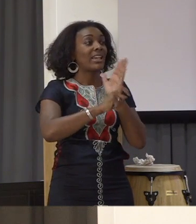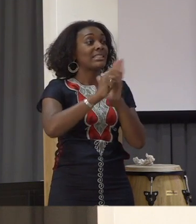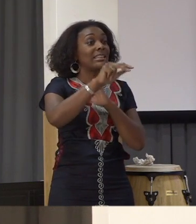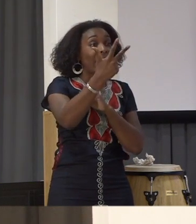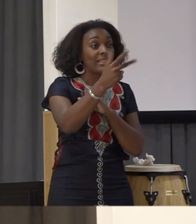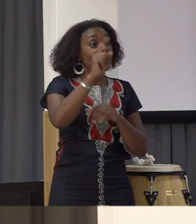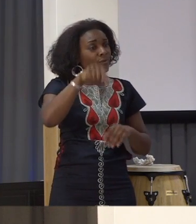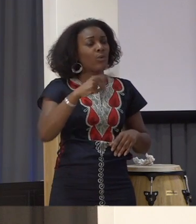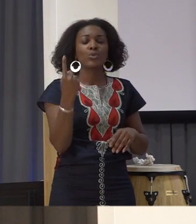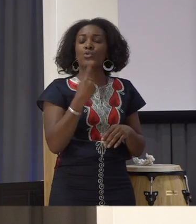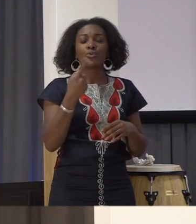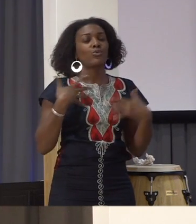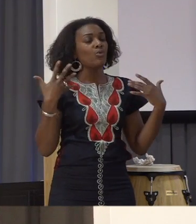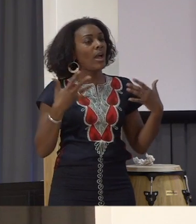moi.